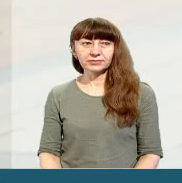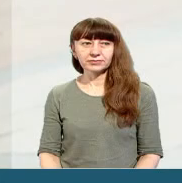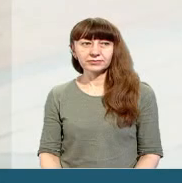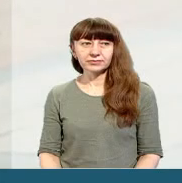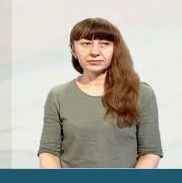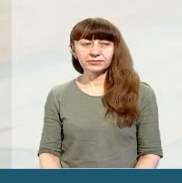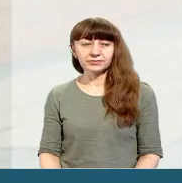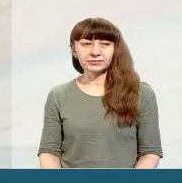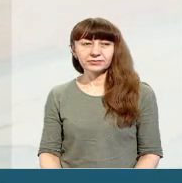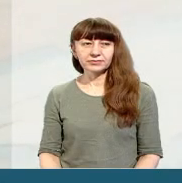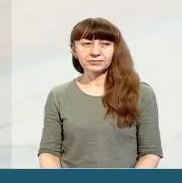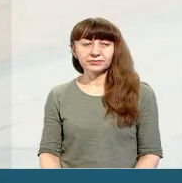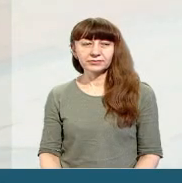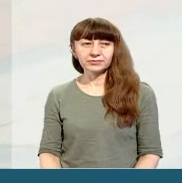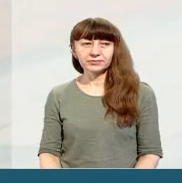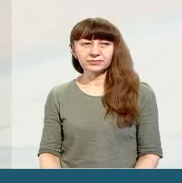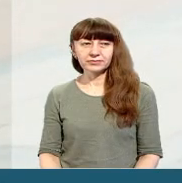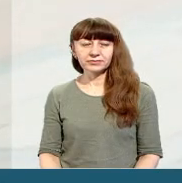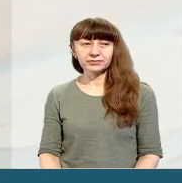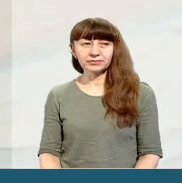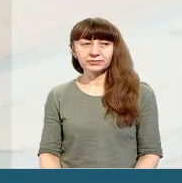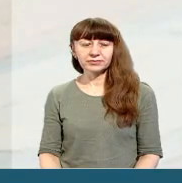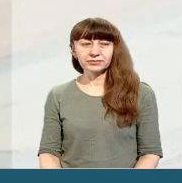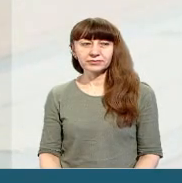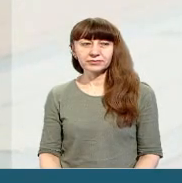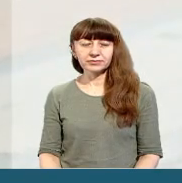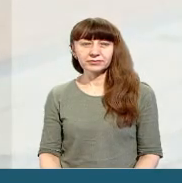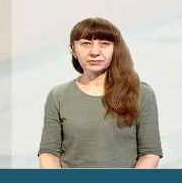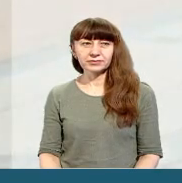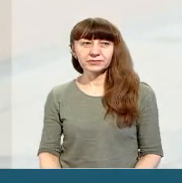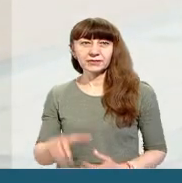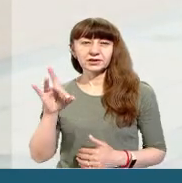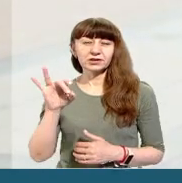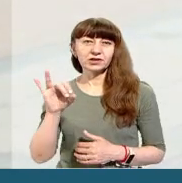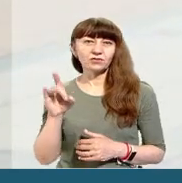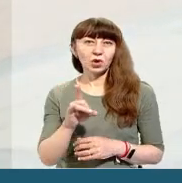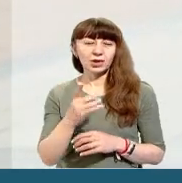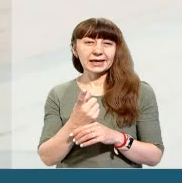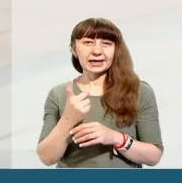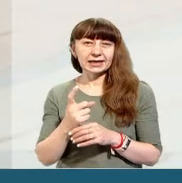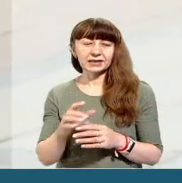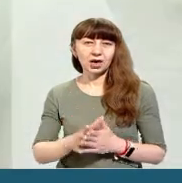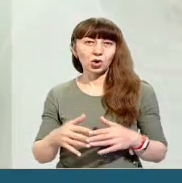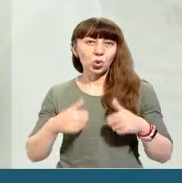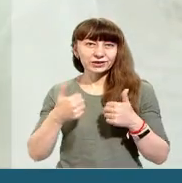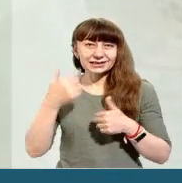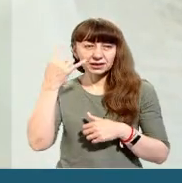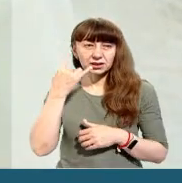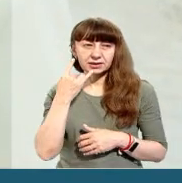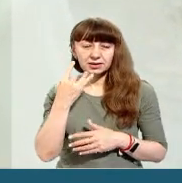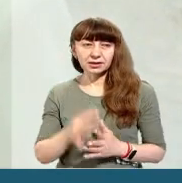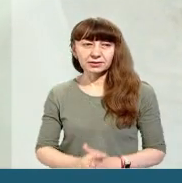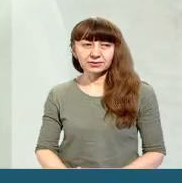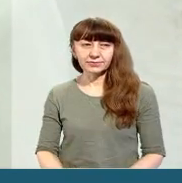Біздің рәміздер, олар көбінесе біздің бейбітшілік, татулықты және де біздің егеменді халы және де тәуелсіз халық екенімізді білдіреді. Біздің